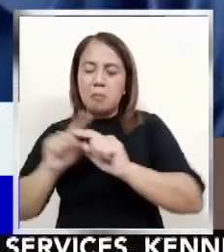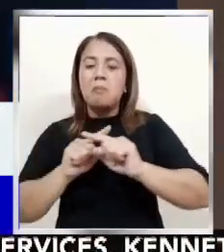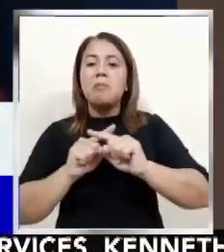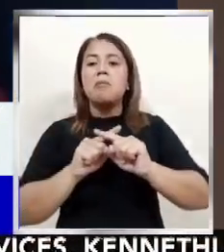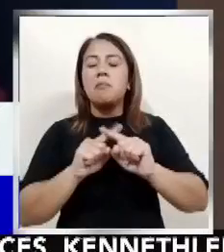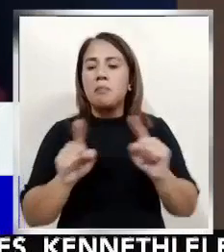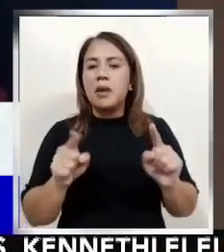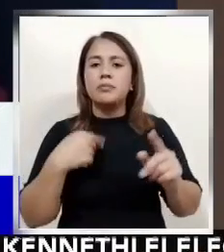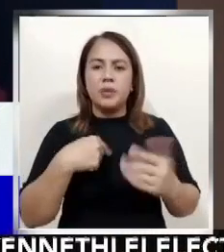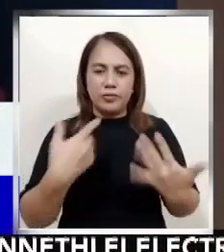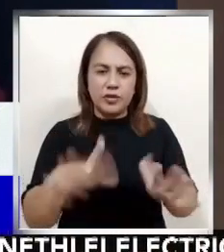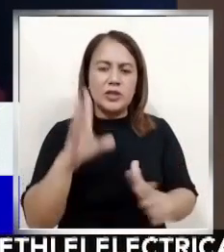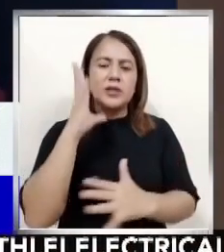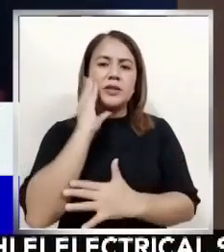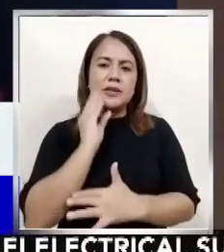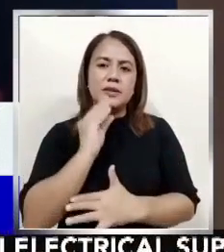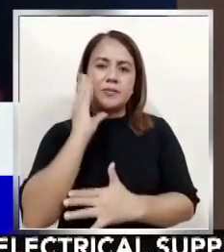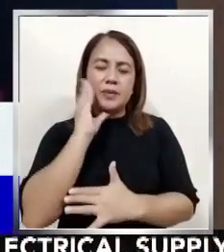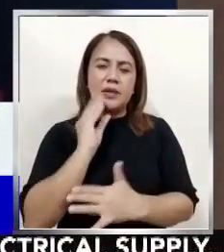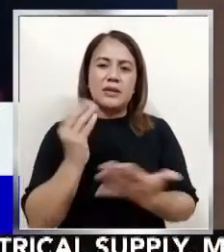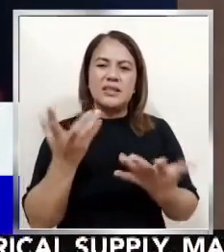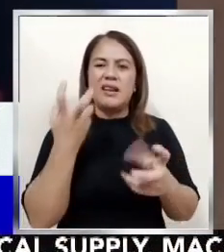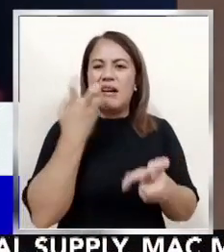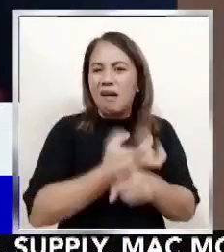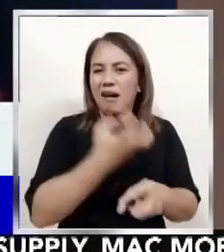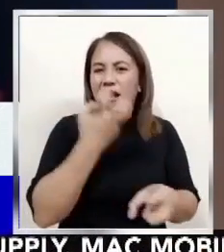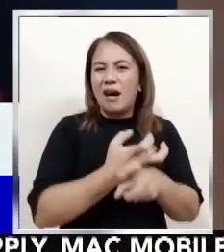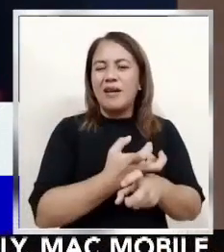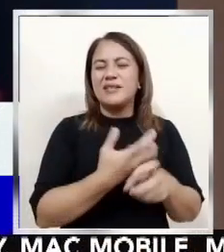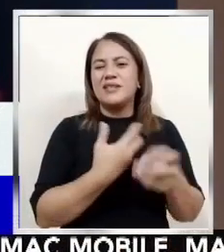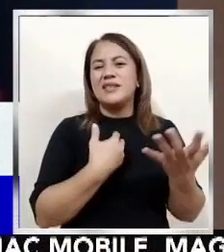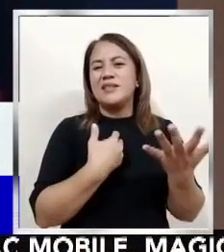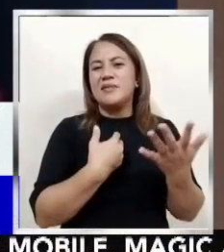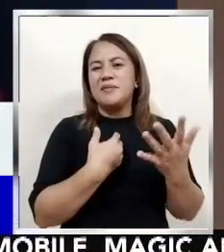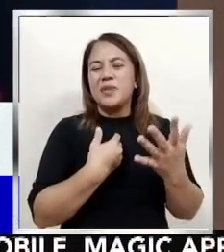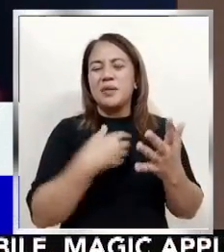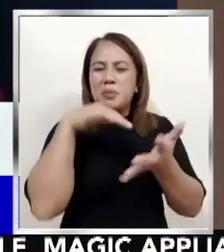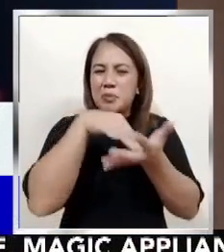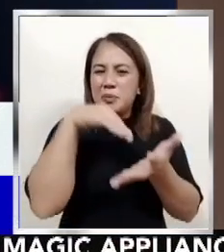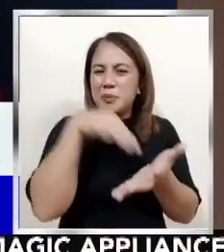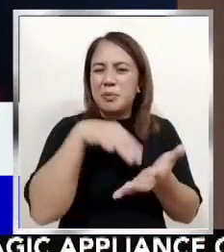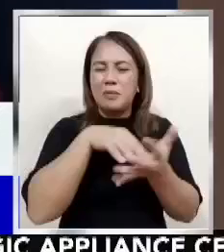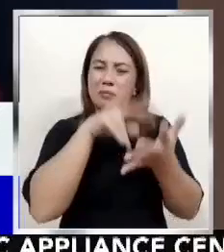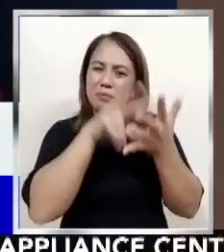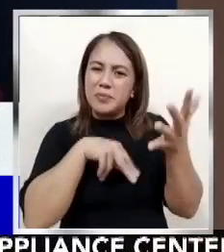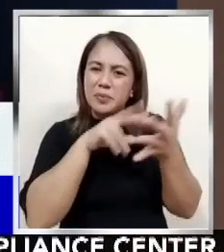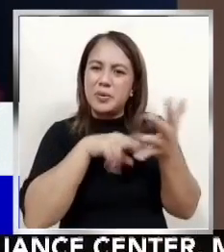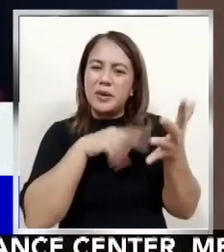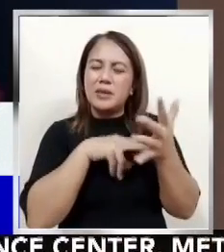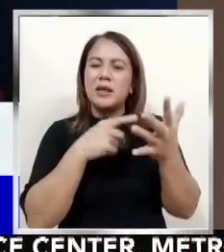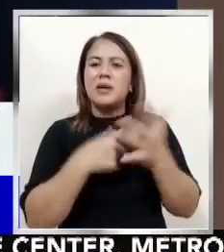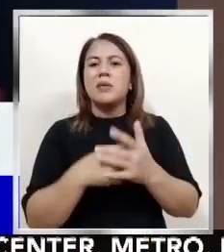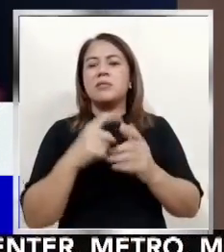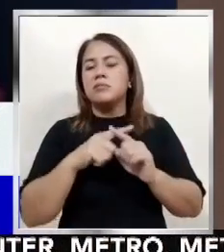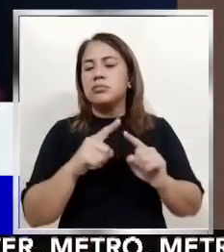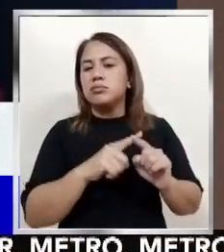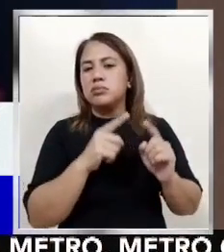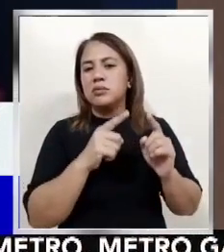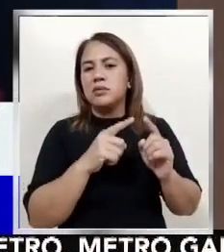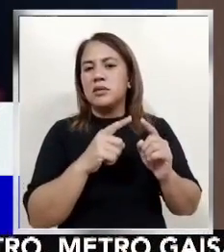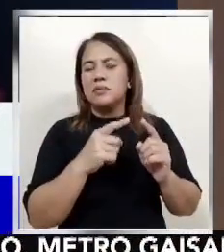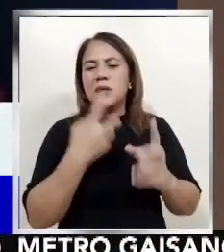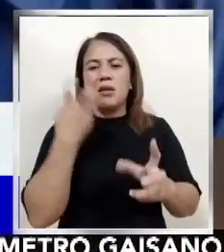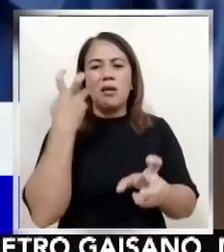na medyo mahirap nang magbasa, no? Tsaka mag-aral. Lalo na yung kapag yung mga clinical terms na nahirapan din